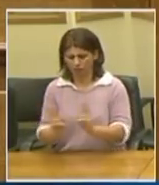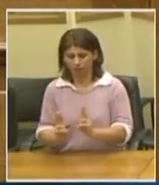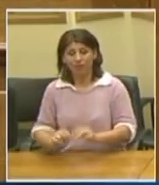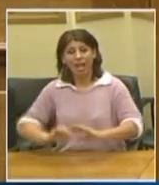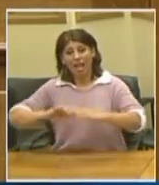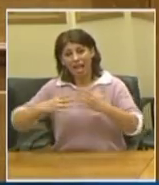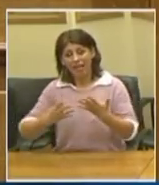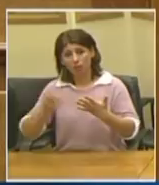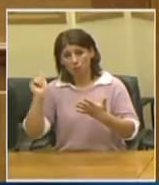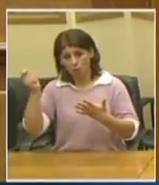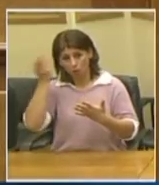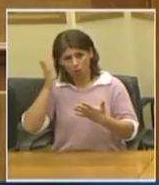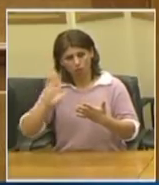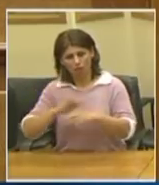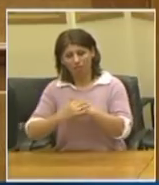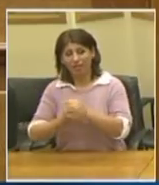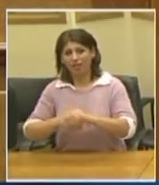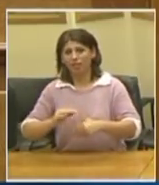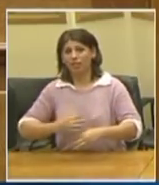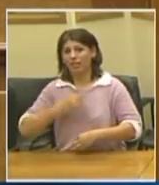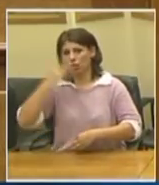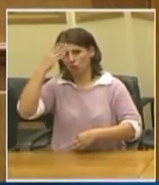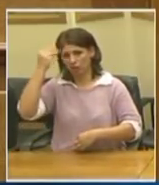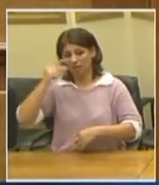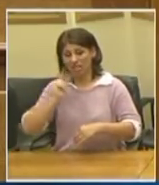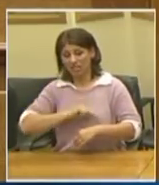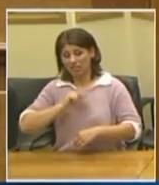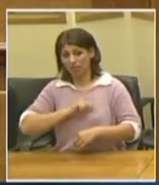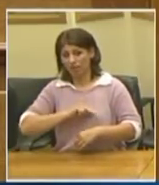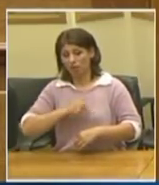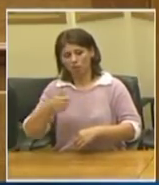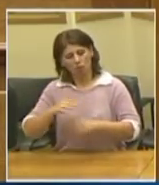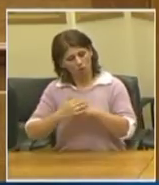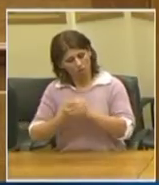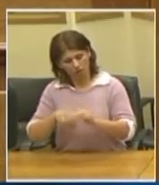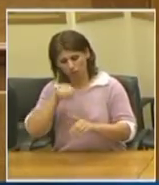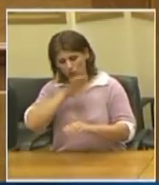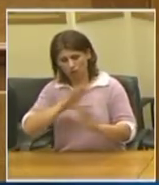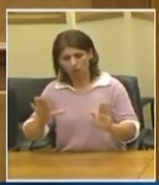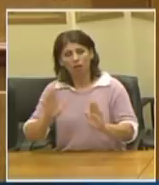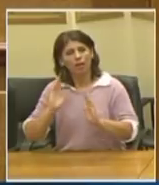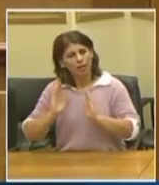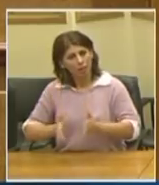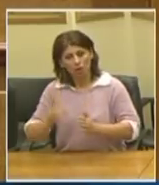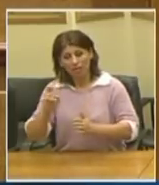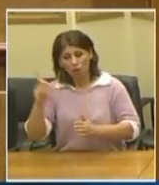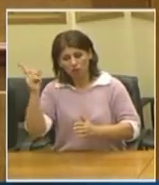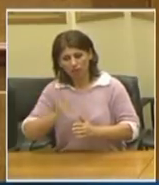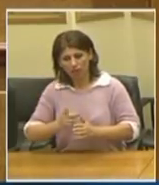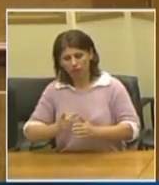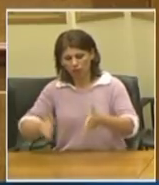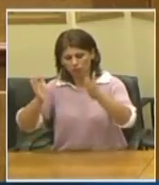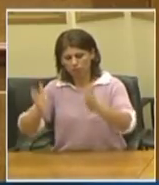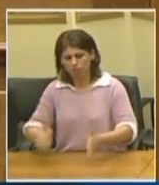πολιτικό κόστος δεν ενδιαφέρει τον κύριο Τσίπρα. Τα συμφέροντα τον ενδιαφέρουν και να μπορέσει να μπετονάρει το 20% για τη